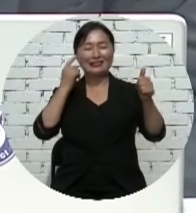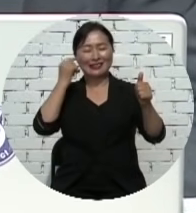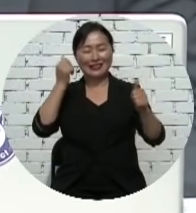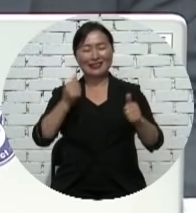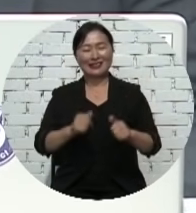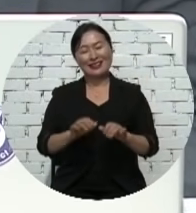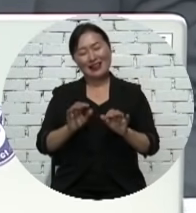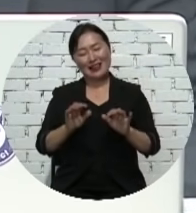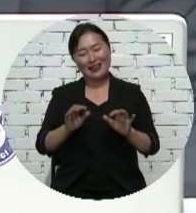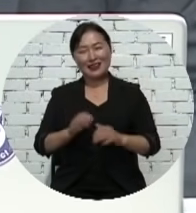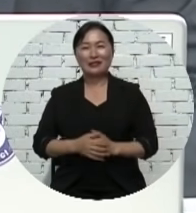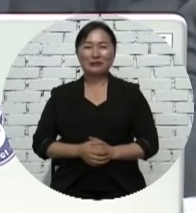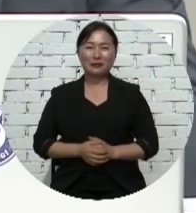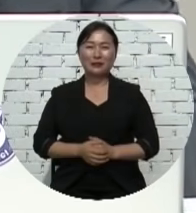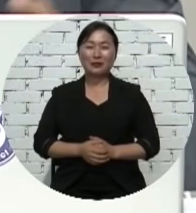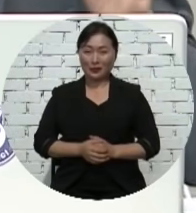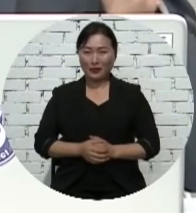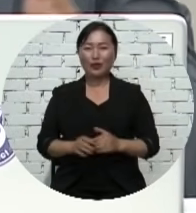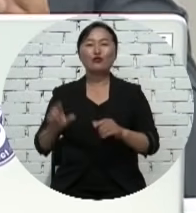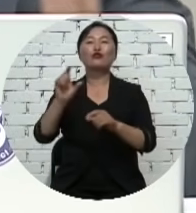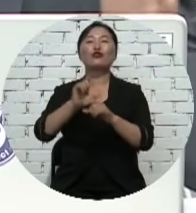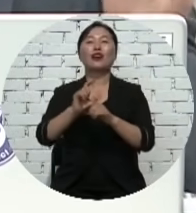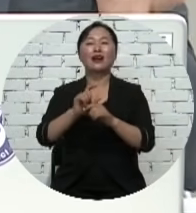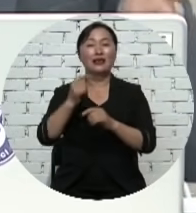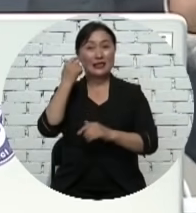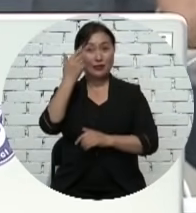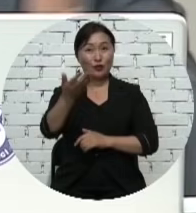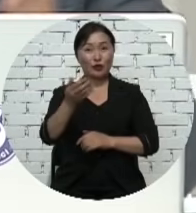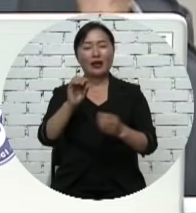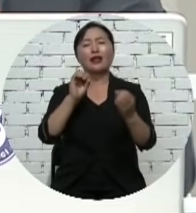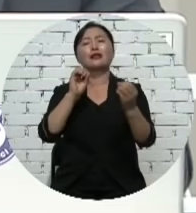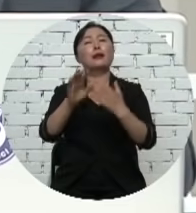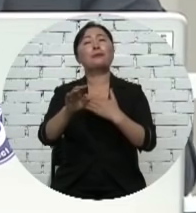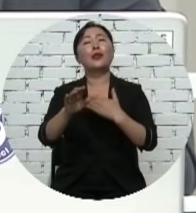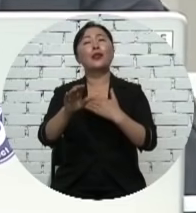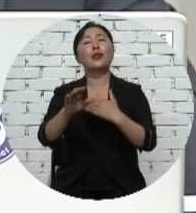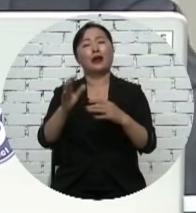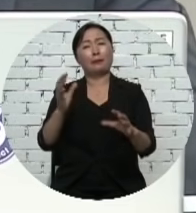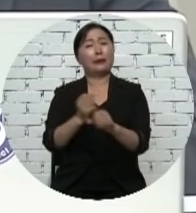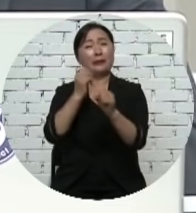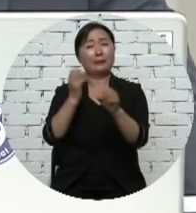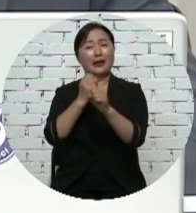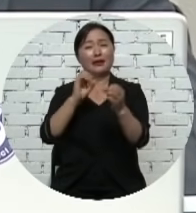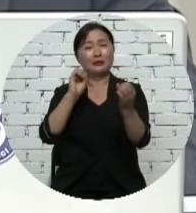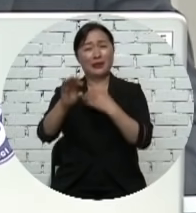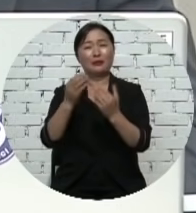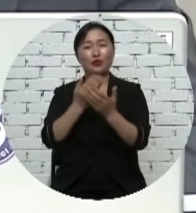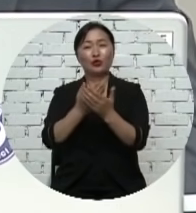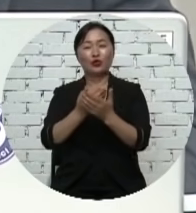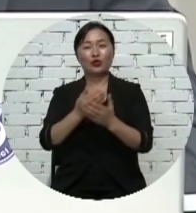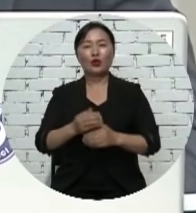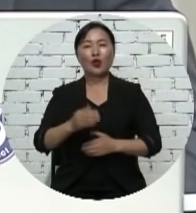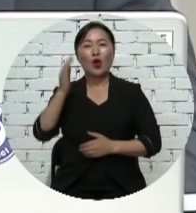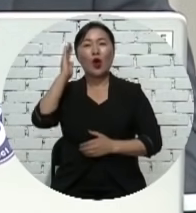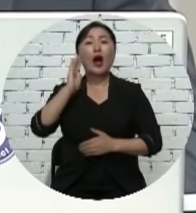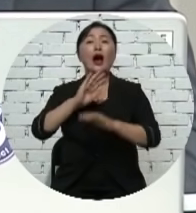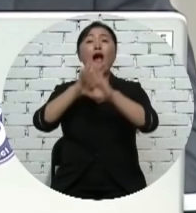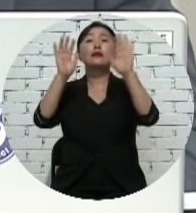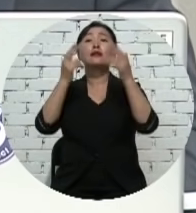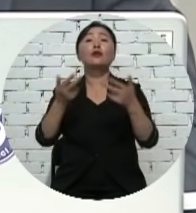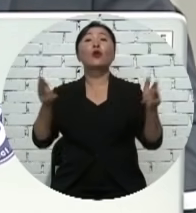이렇게 생각을 했지. 네, 그래서 제가 좀 추가로 지금 이게 답변이 이게 시간이 예. 많지 않으니까 좀 요약해서 짧게 짧게 해주시고요. 예. 그 하늘궁에